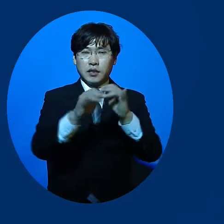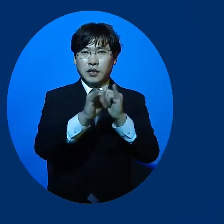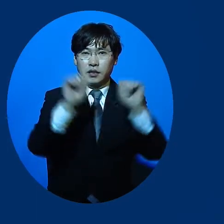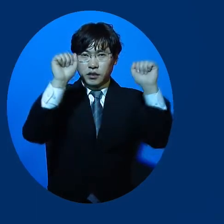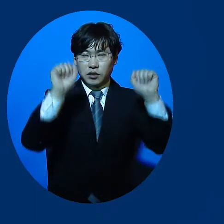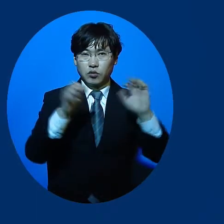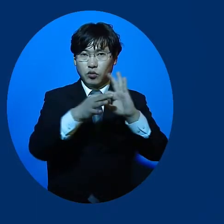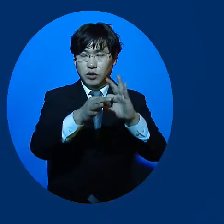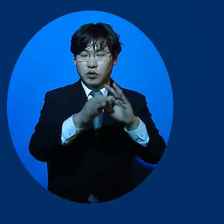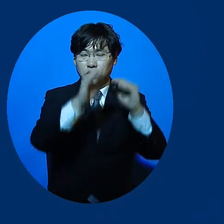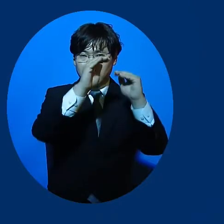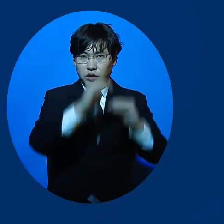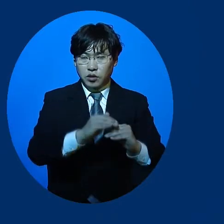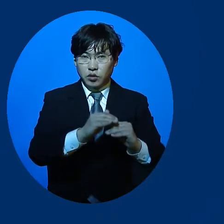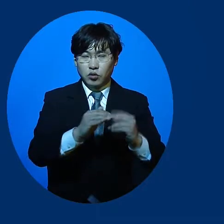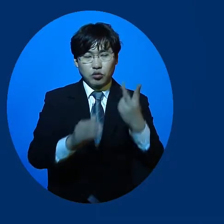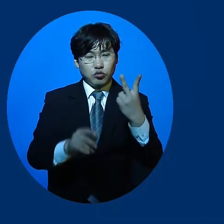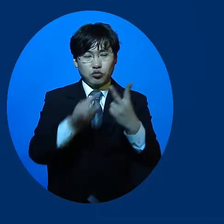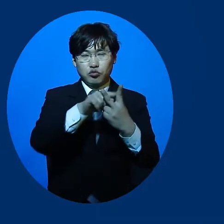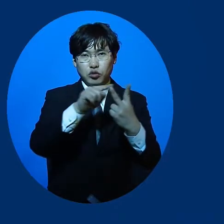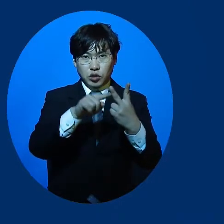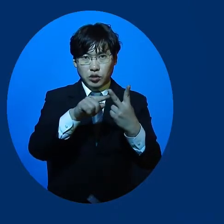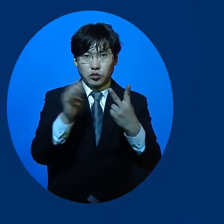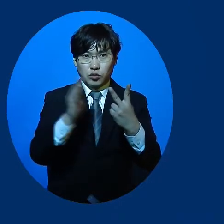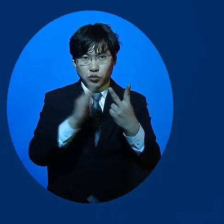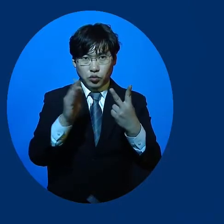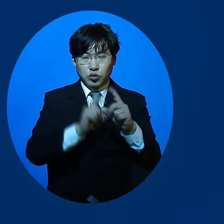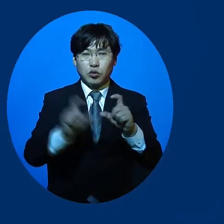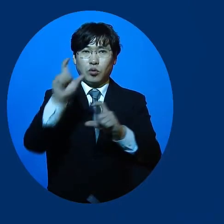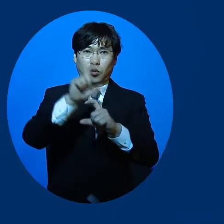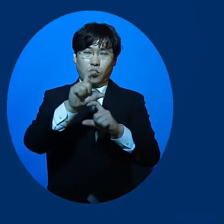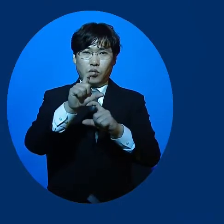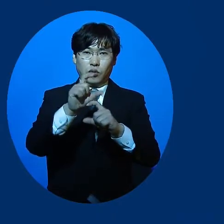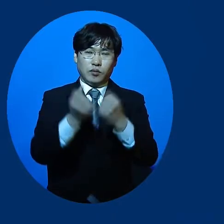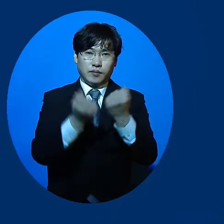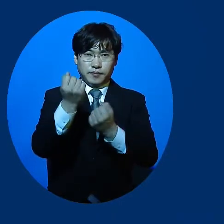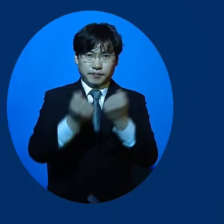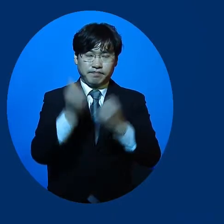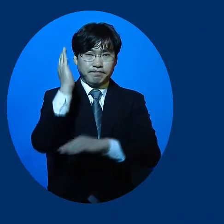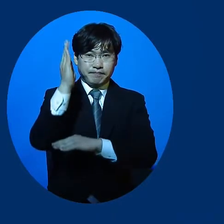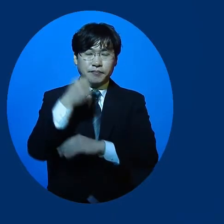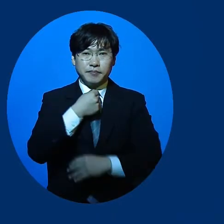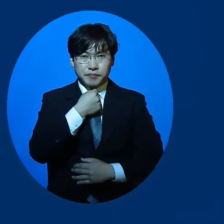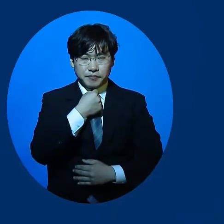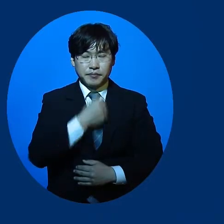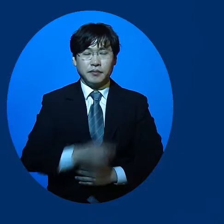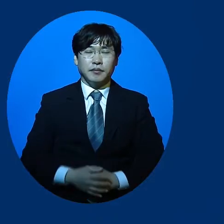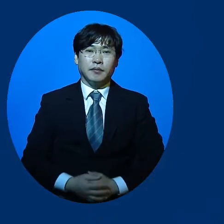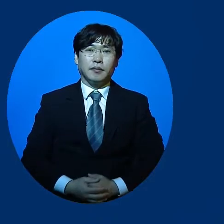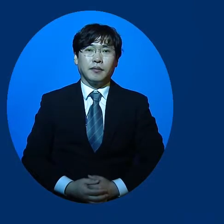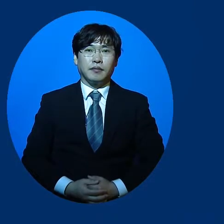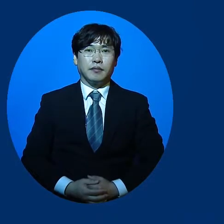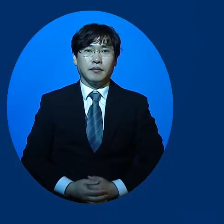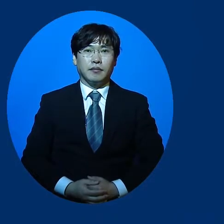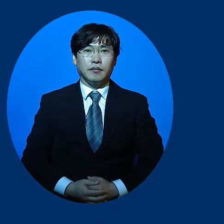부분 2가지에 대해서 추가로 또 말씀을 드리도록 하겠습니다.